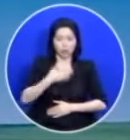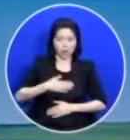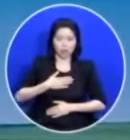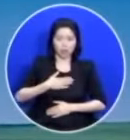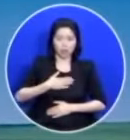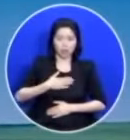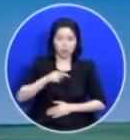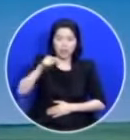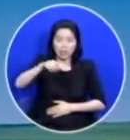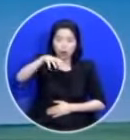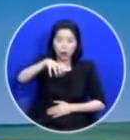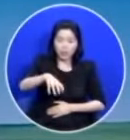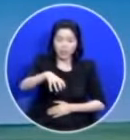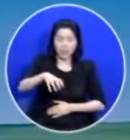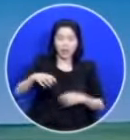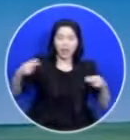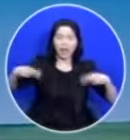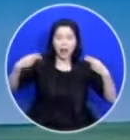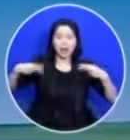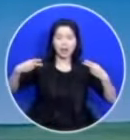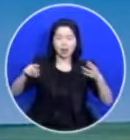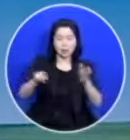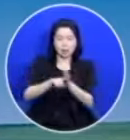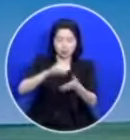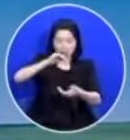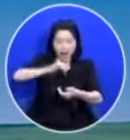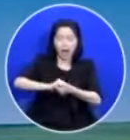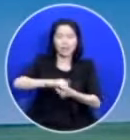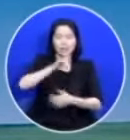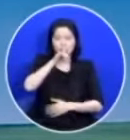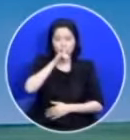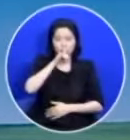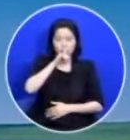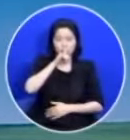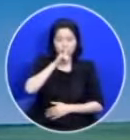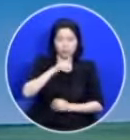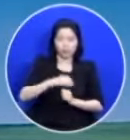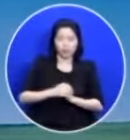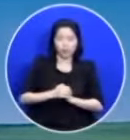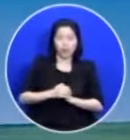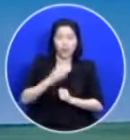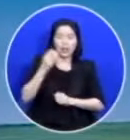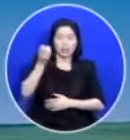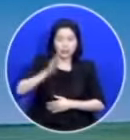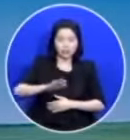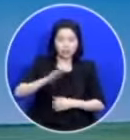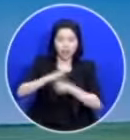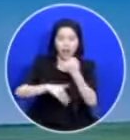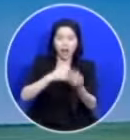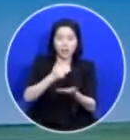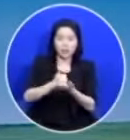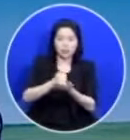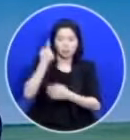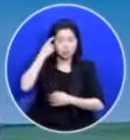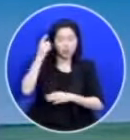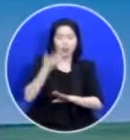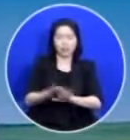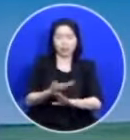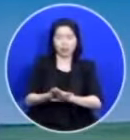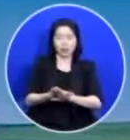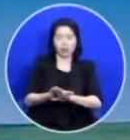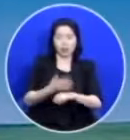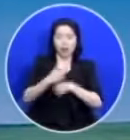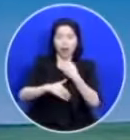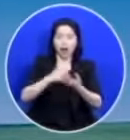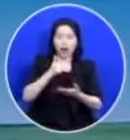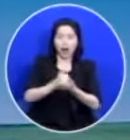여기에 엘리야의 믿음의 한계가 있는 것입니다 그러나 하나님의 생각은 달랐습니다 하나님은